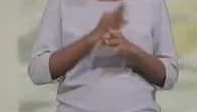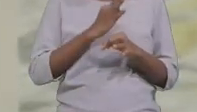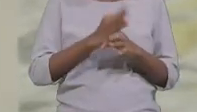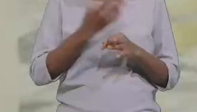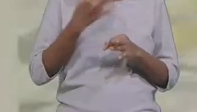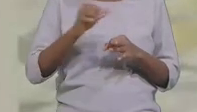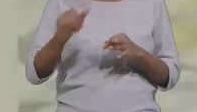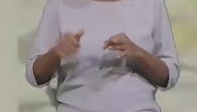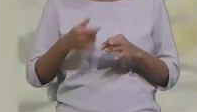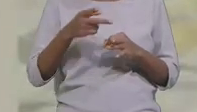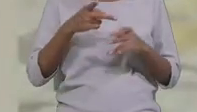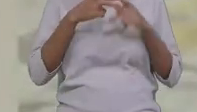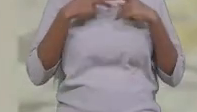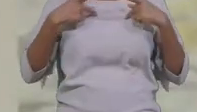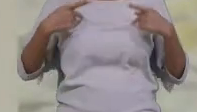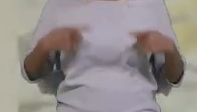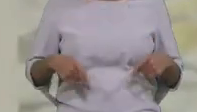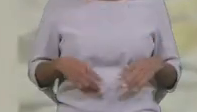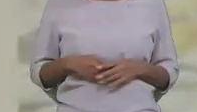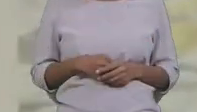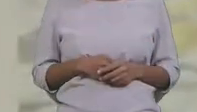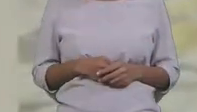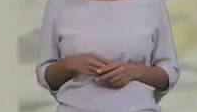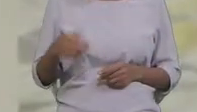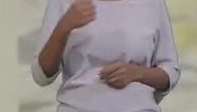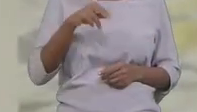renfrogné d'un pharaon?